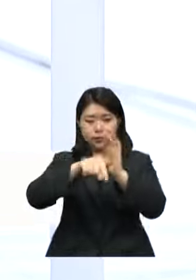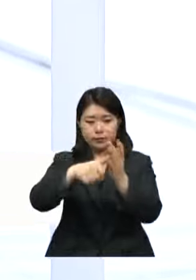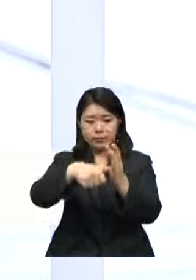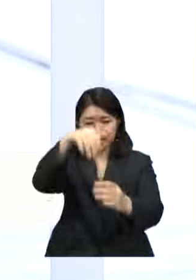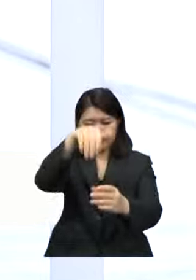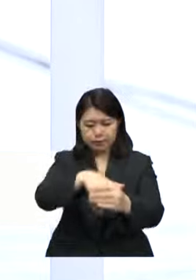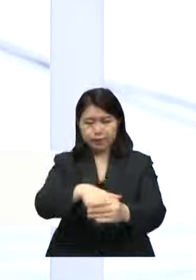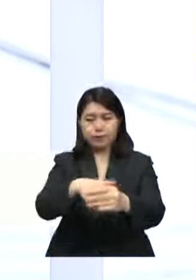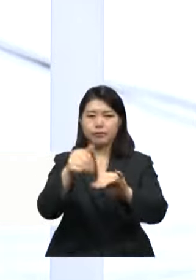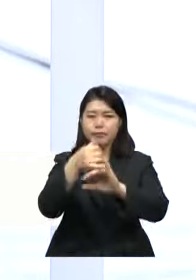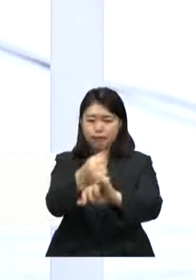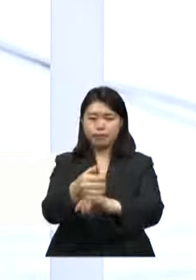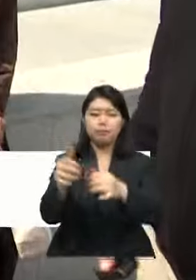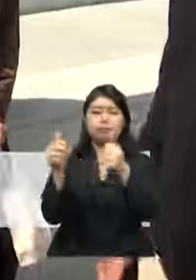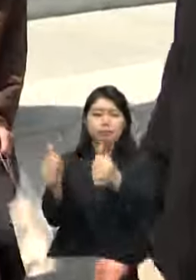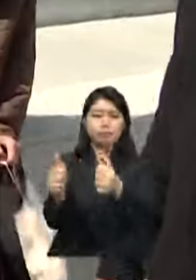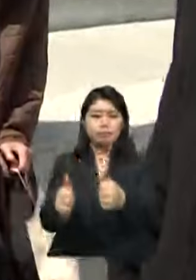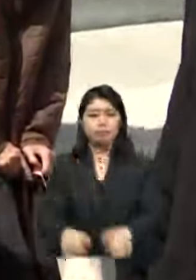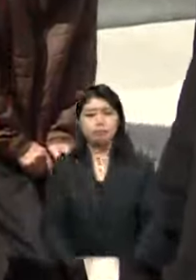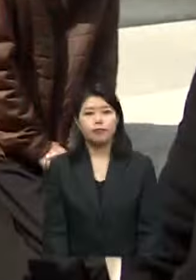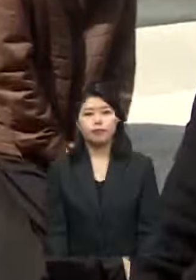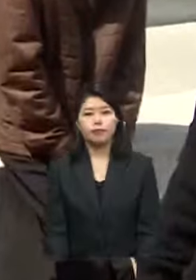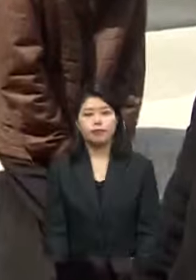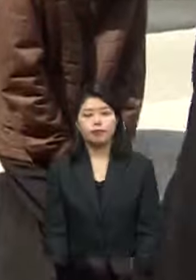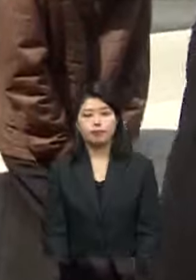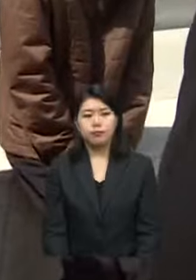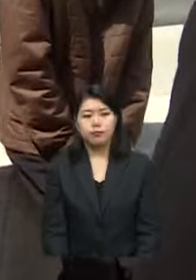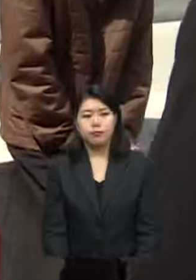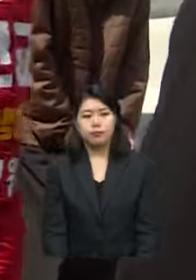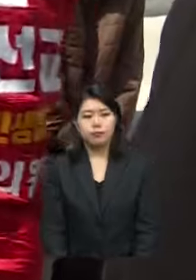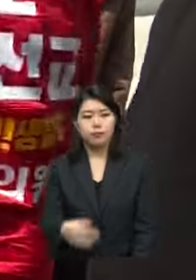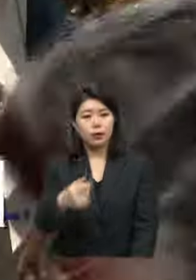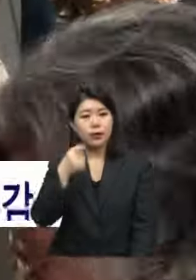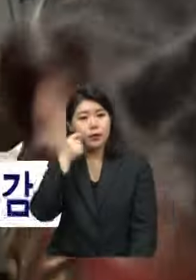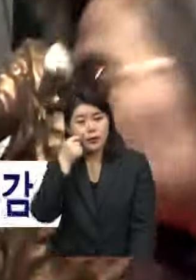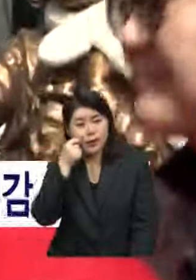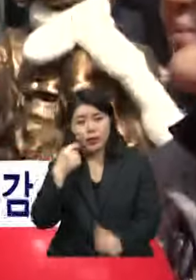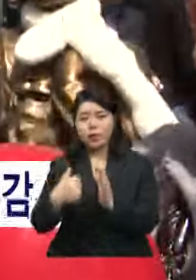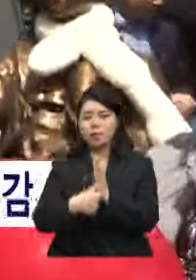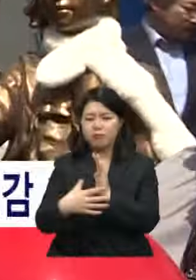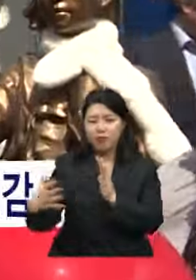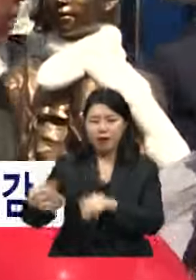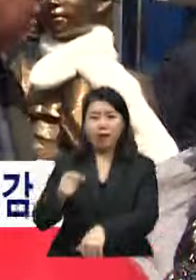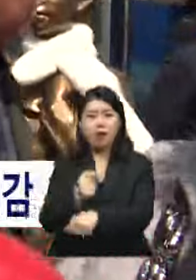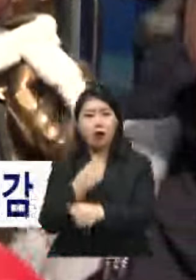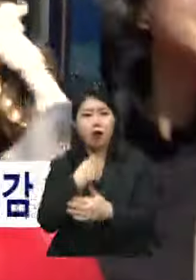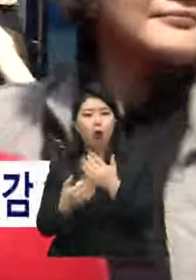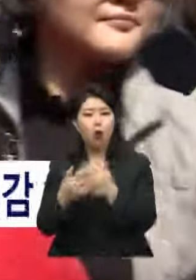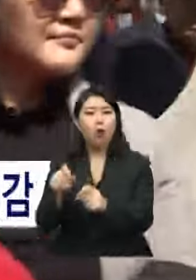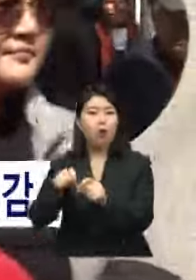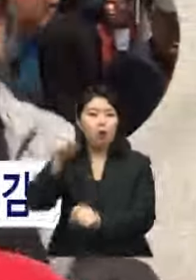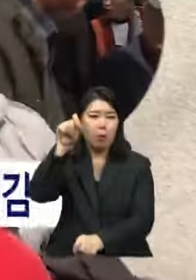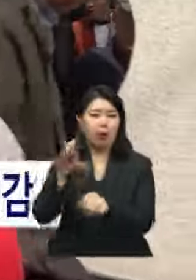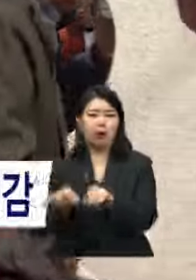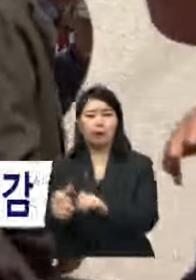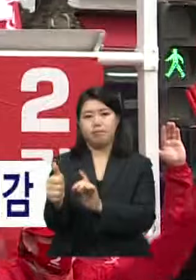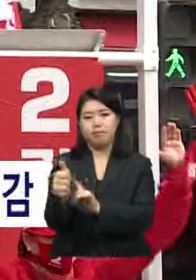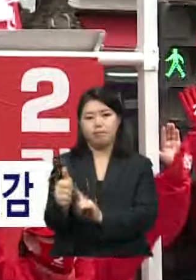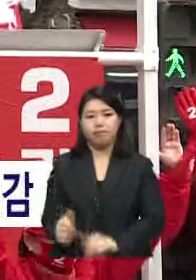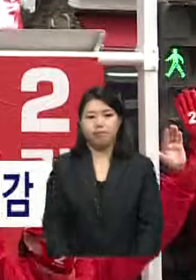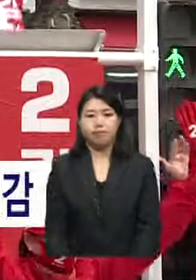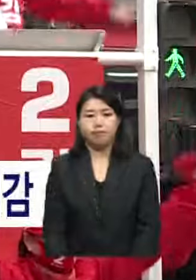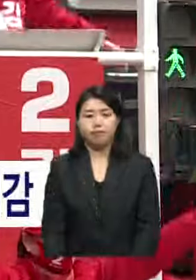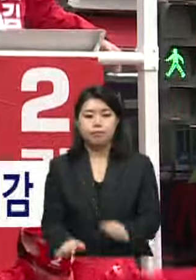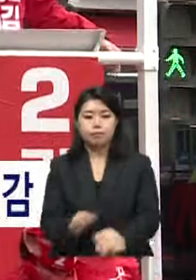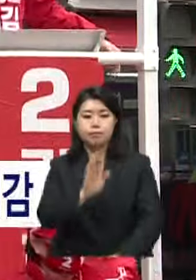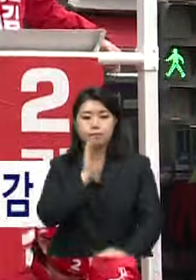투표로 심판해 주십시오. 반면 인지도와 행정 경험 등에서 우위를 보이고 있는 김선교 후보는